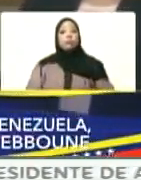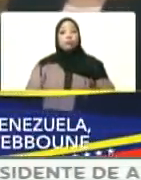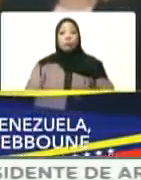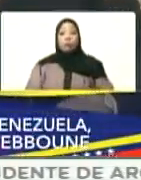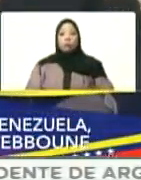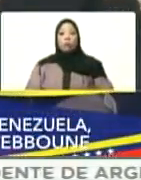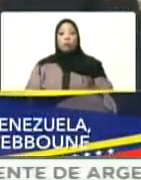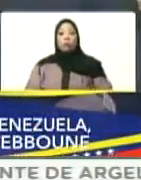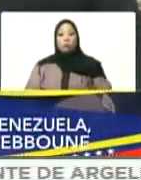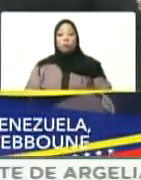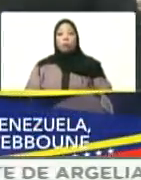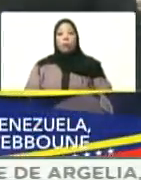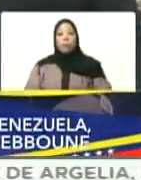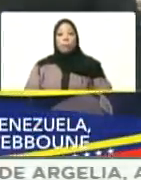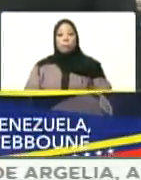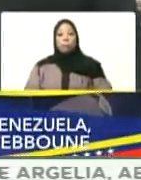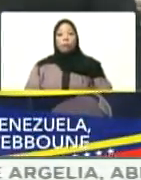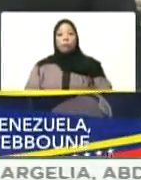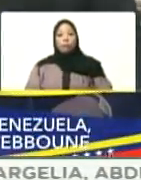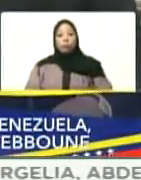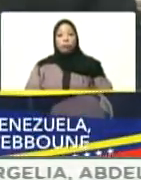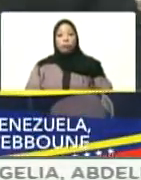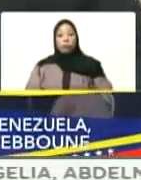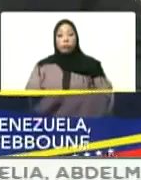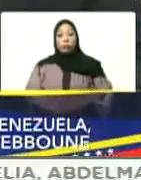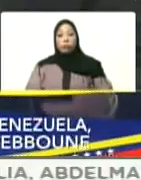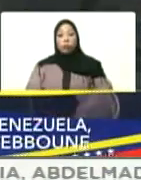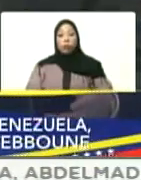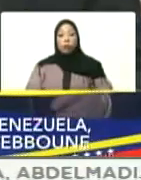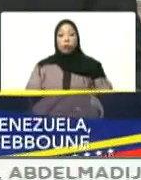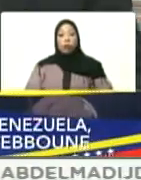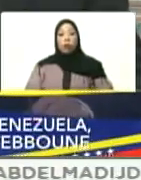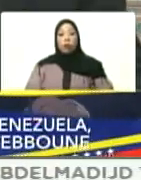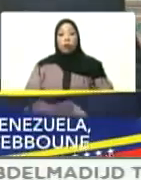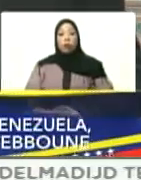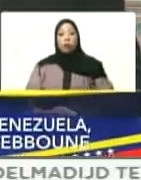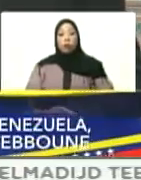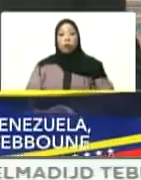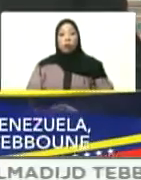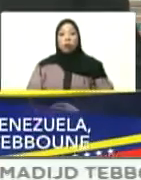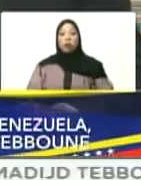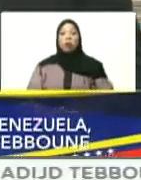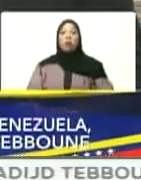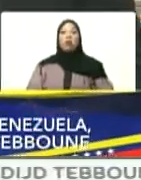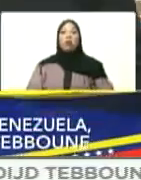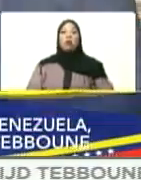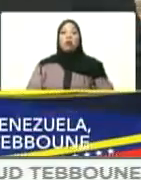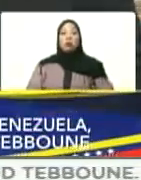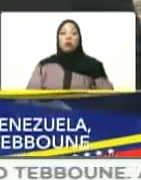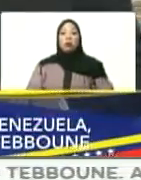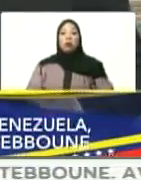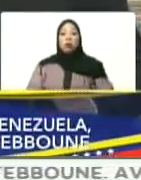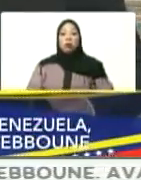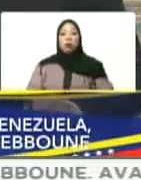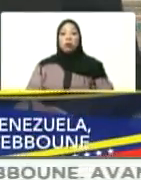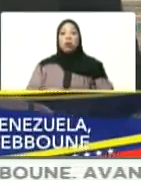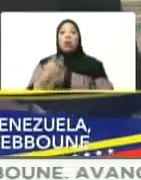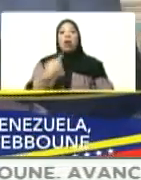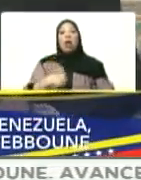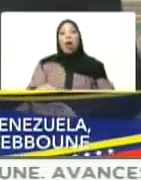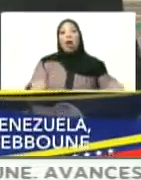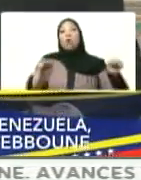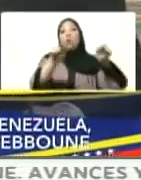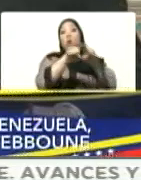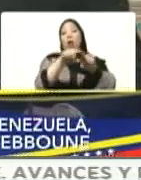بانتخاب مسؤولين جدد لهم شعبية ولهم شرعية شعبية ببناء ليبيا مثل ما